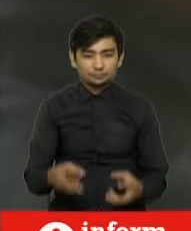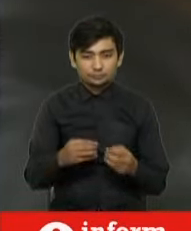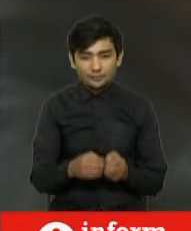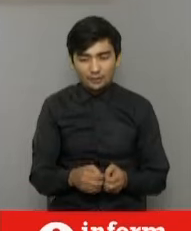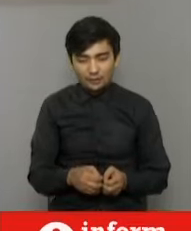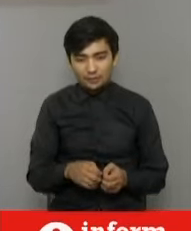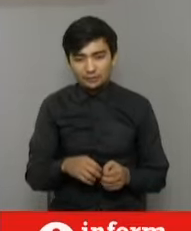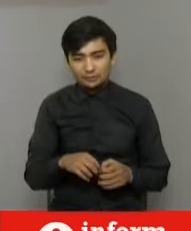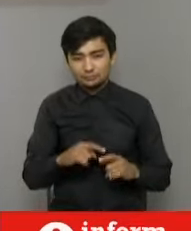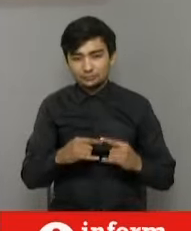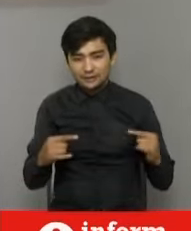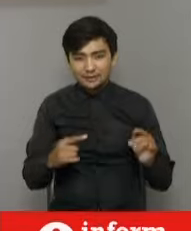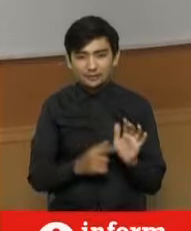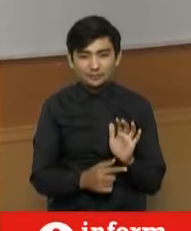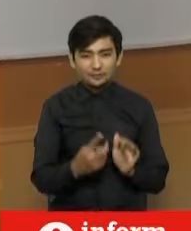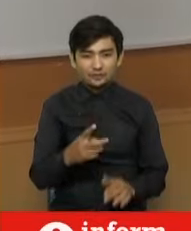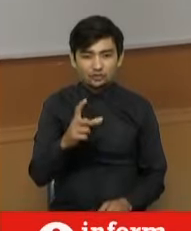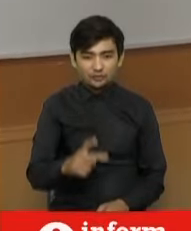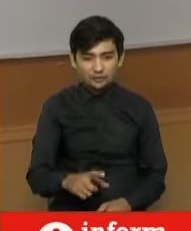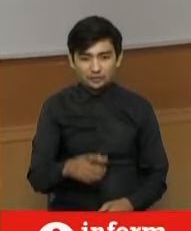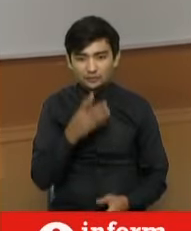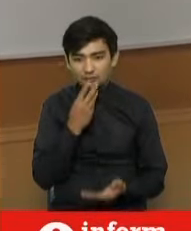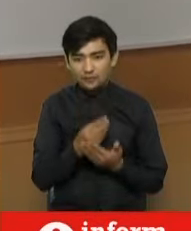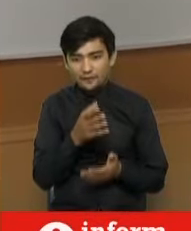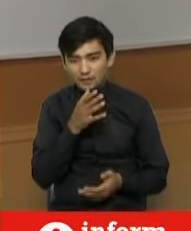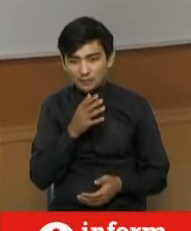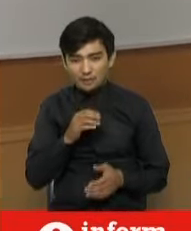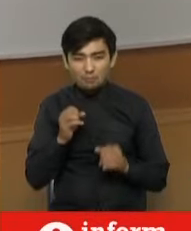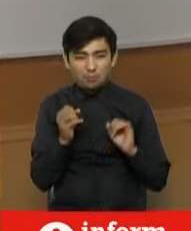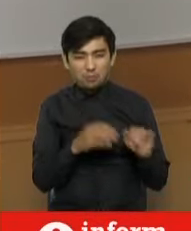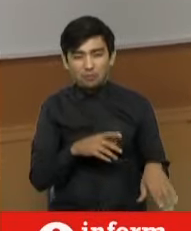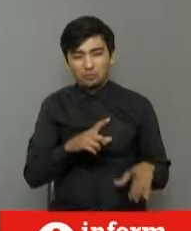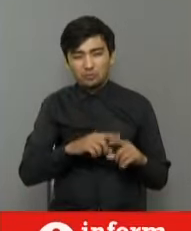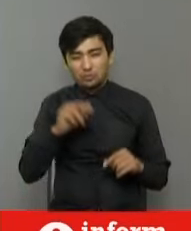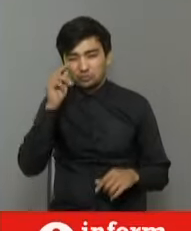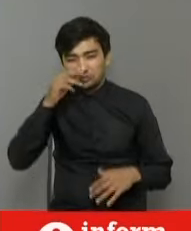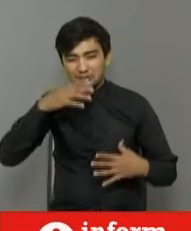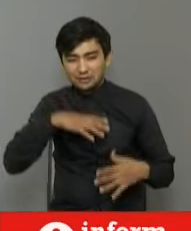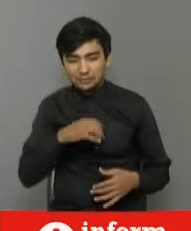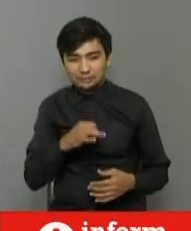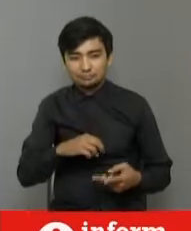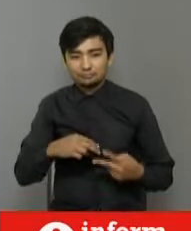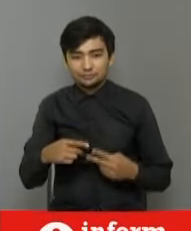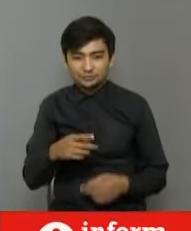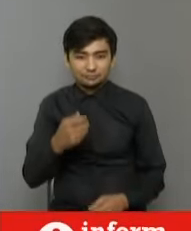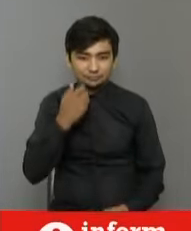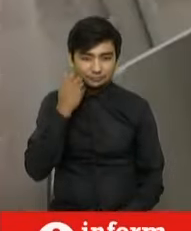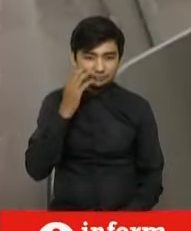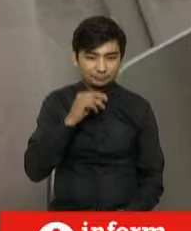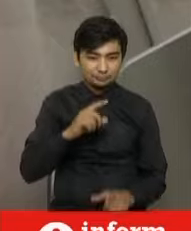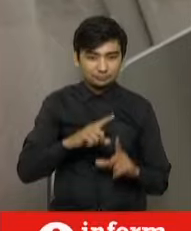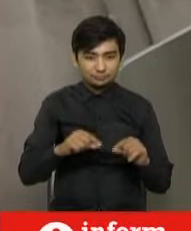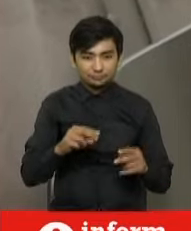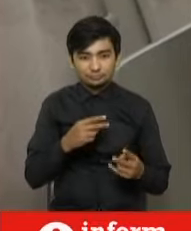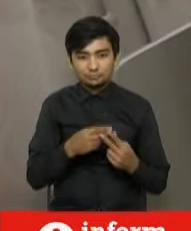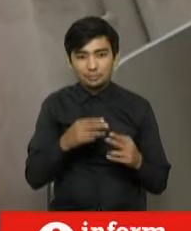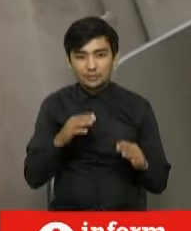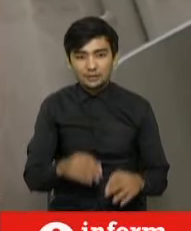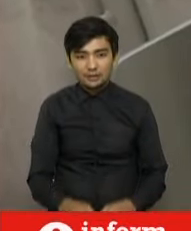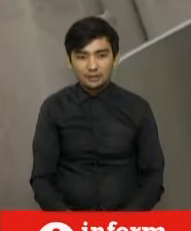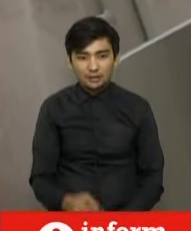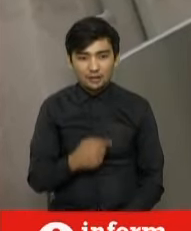сели 72 осужденных. Все они в свое время бросили школу и не доучились. Эта возможность появилась в колонии. Я в этом